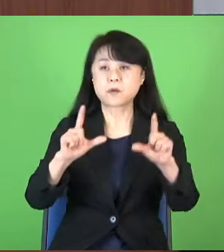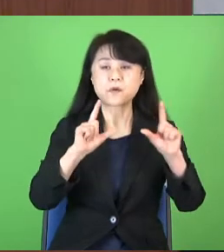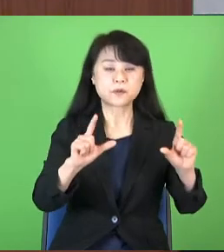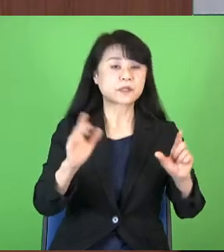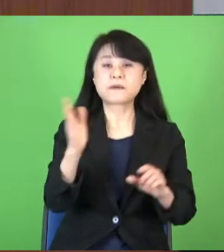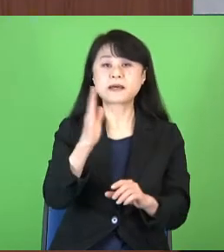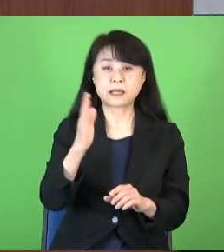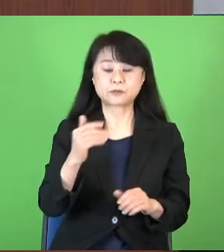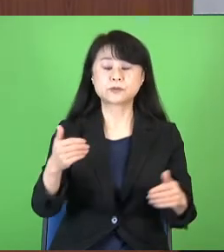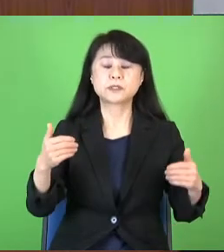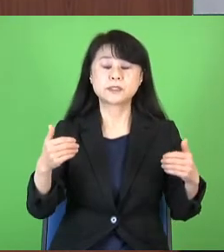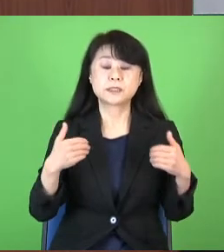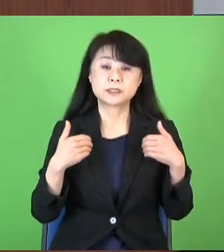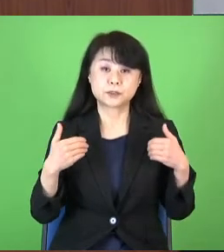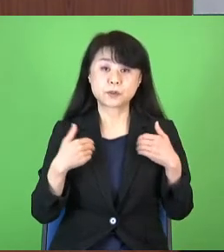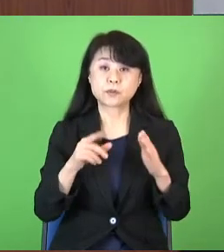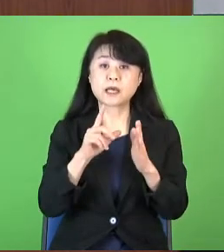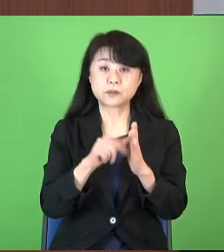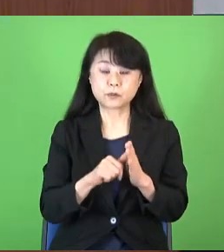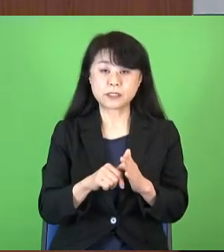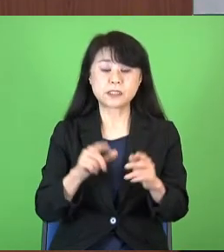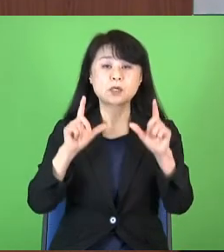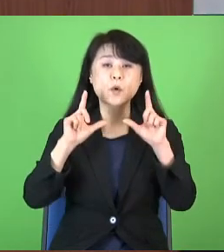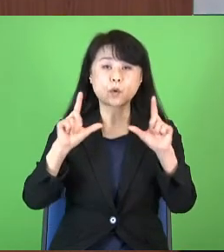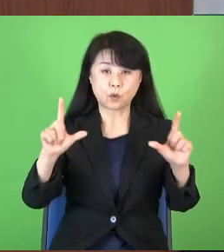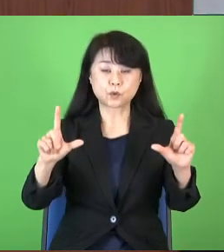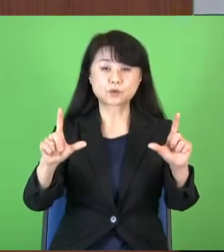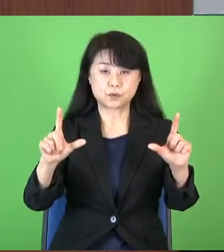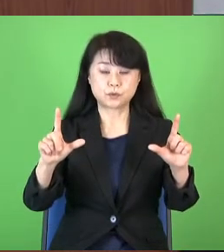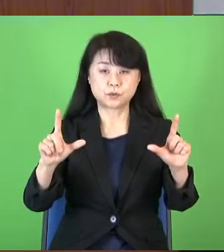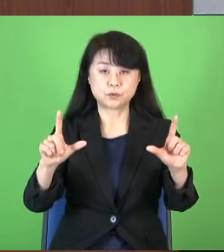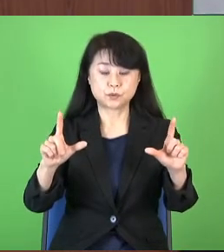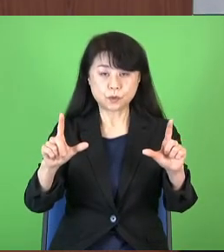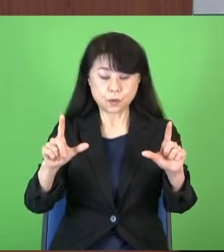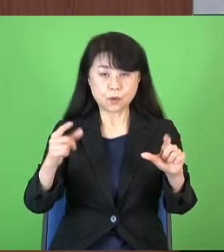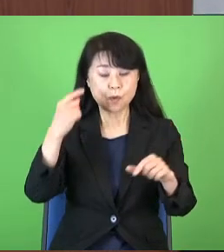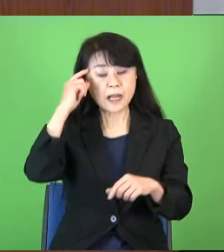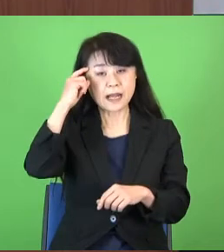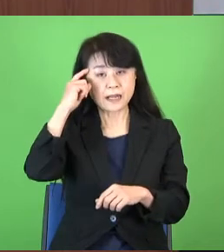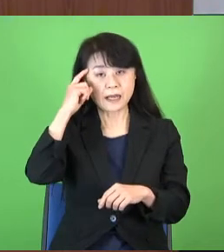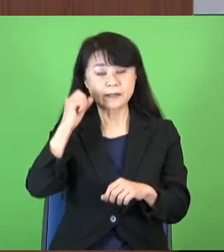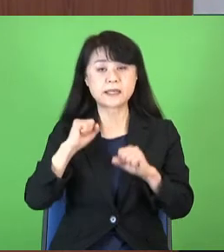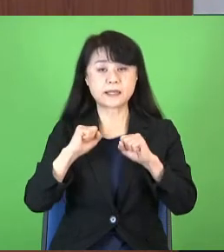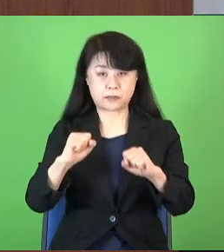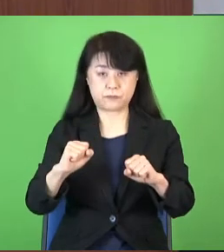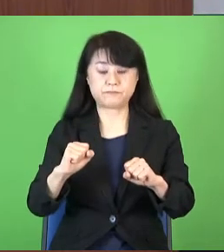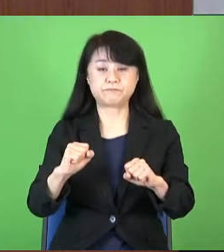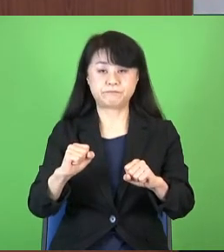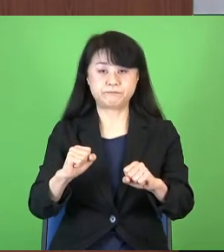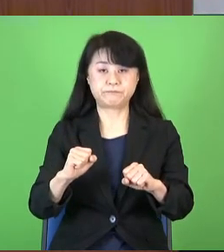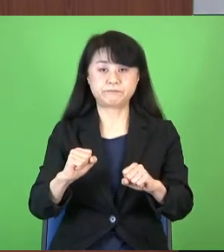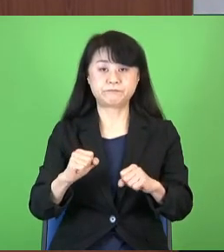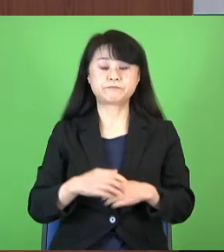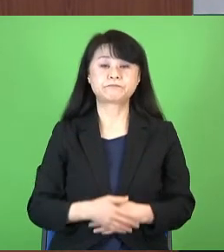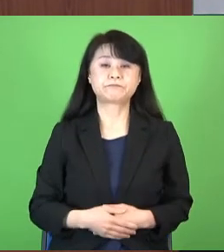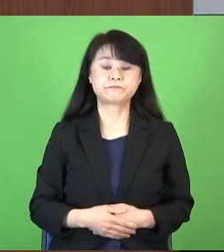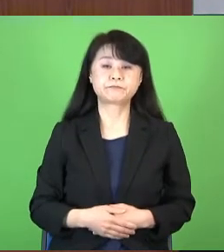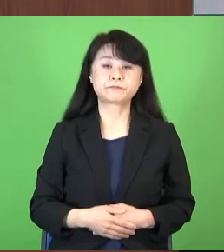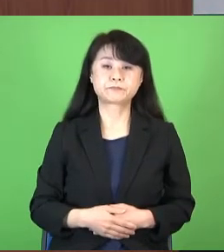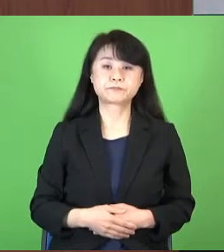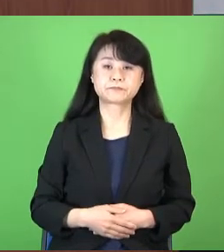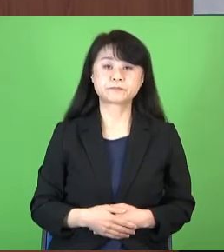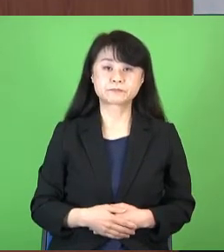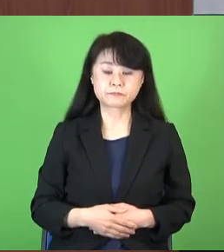必要な時点で5票を検討してまーそれ図示する本当になると思いますあとこの